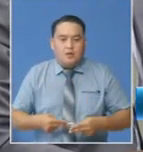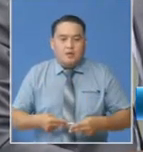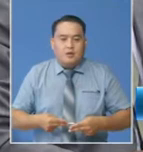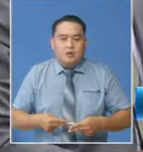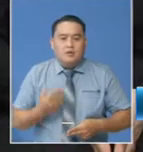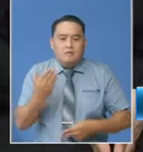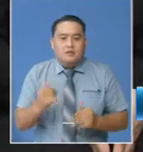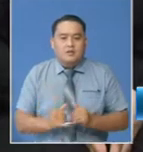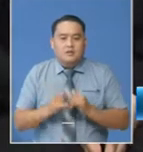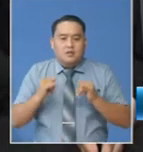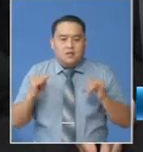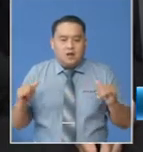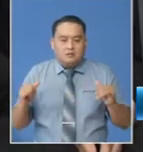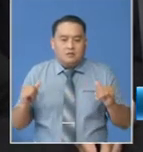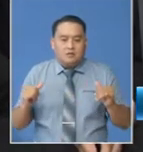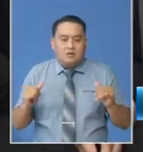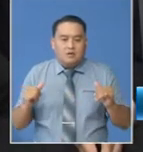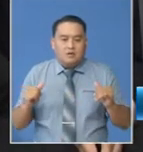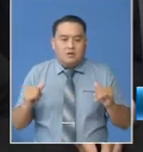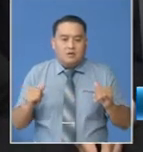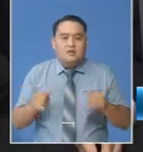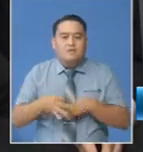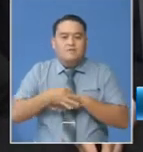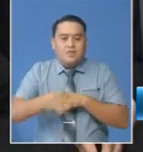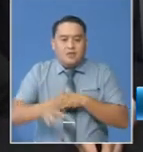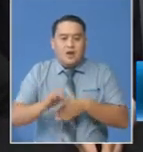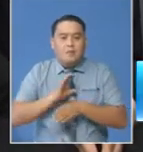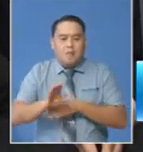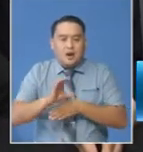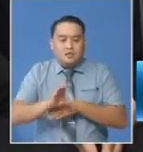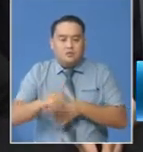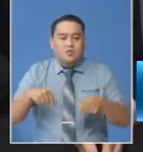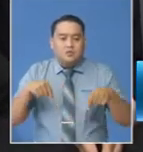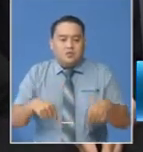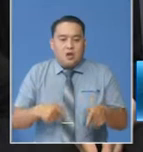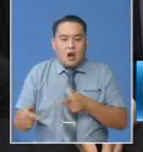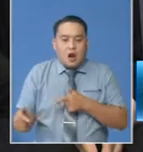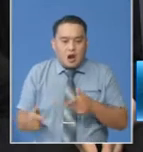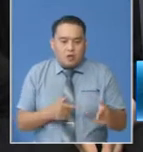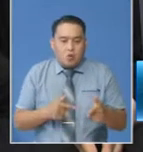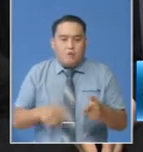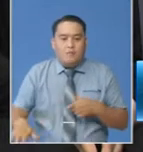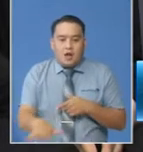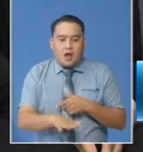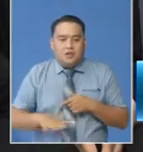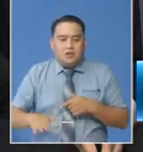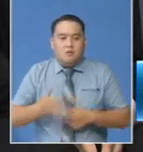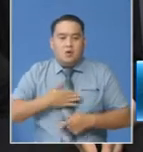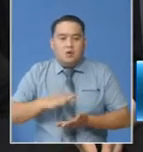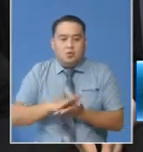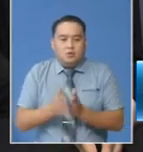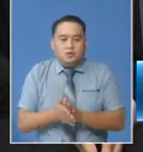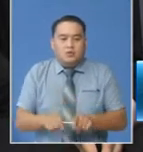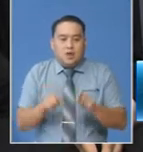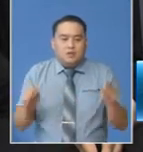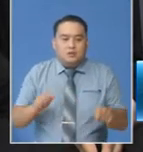сильно развиты, если какие-то филиалы ваших производств здесь На готовых уже площадках мы все условия